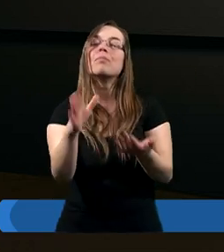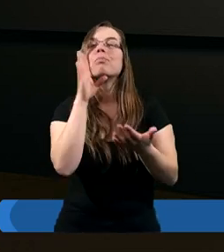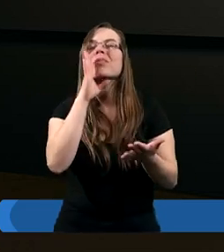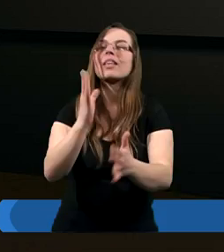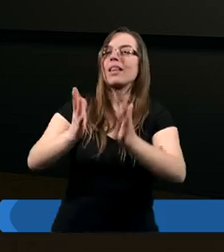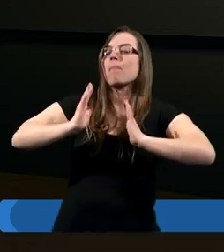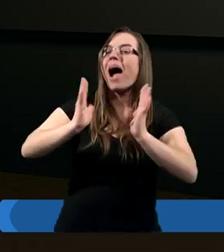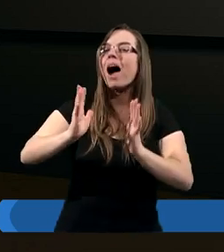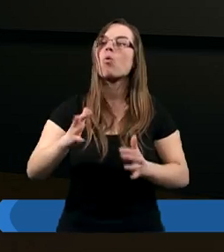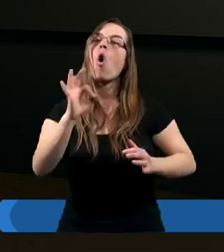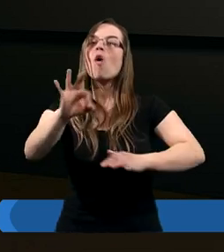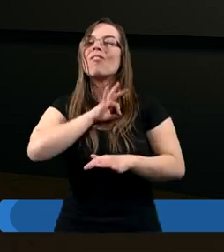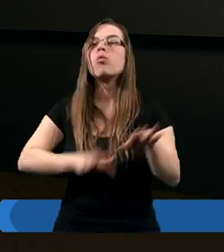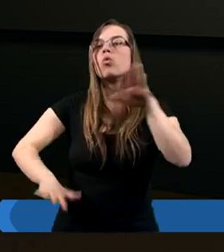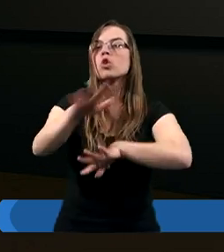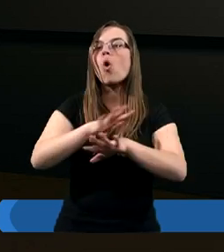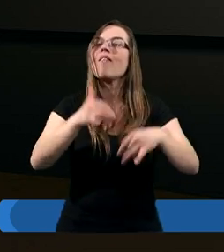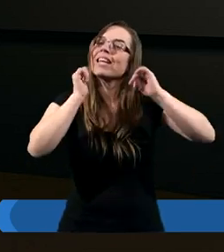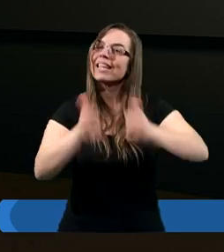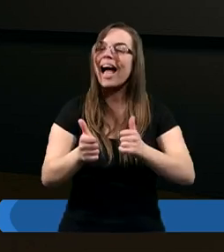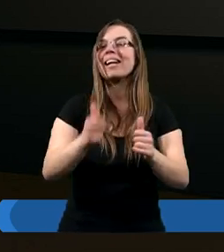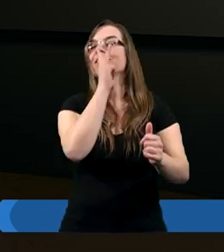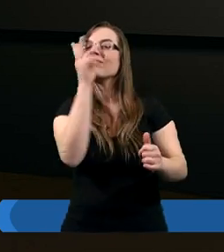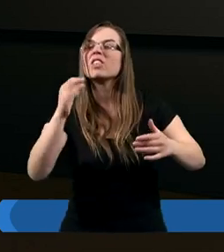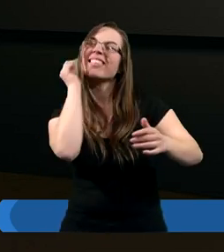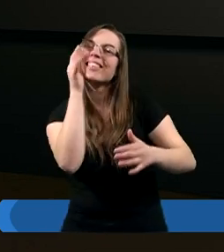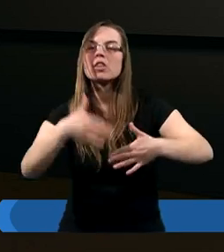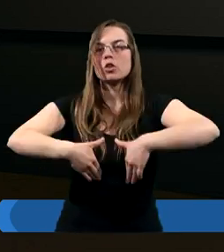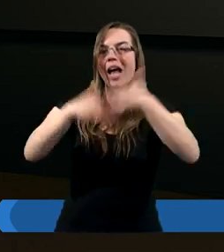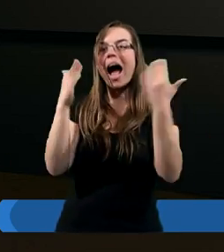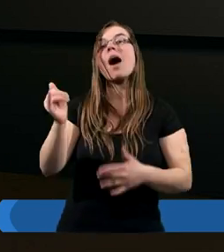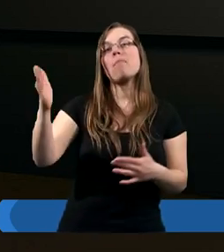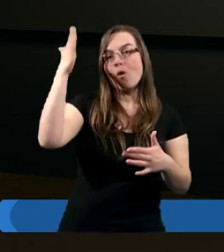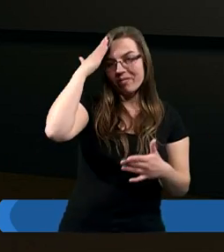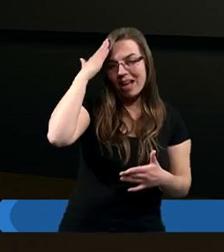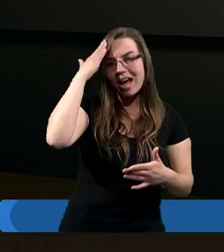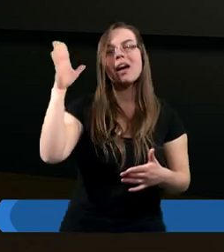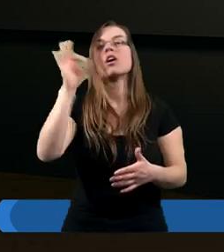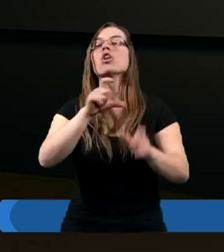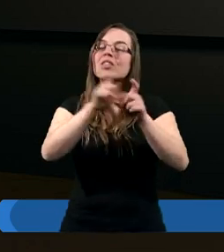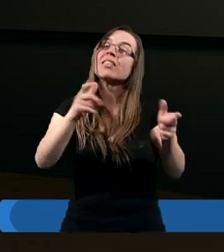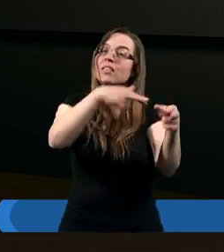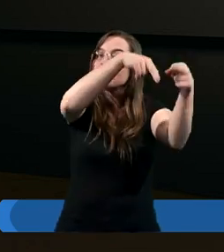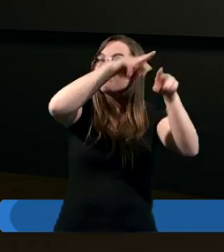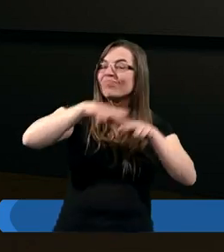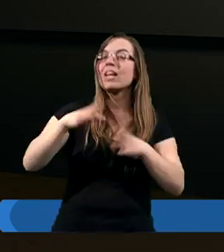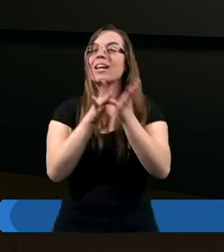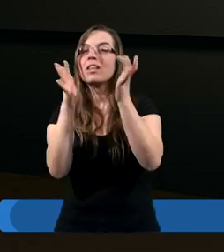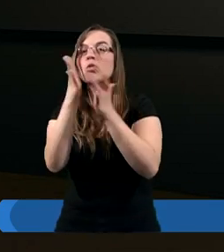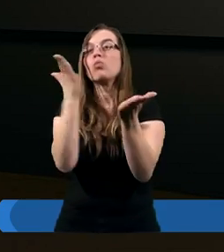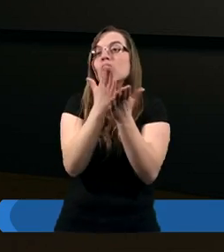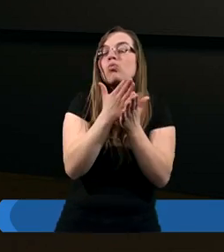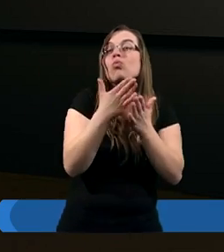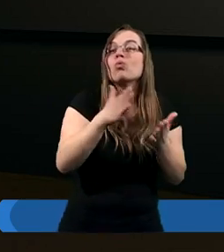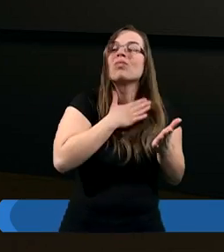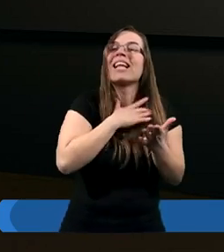takiej dbałości o swój duchowy stan każdego dnia, bo wie, że czas powrotu Chrystusa